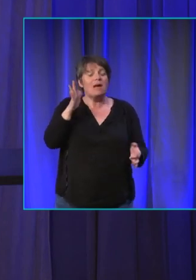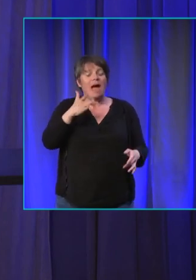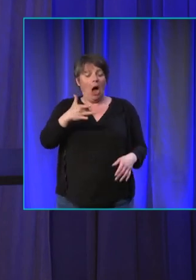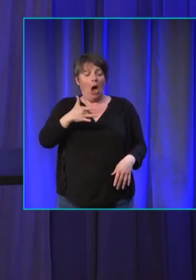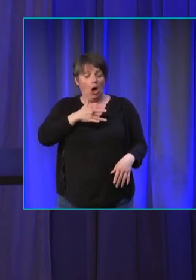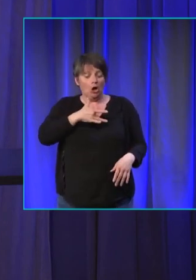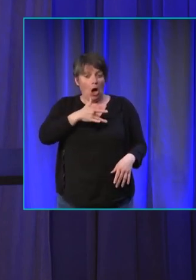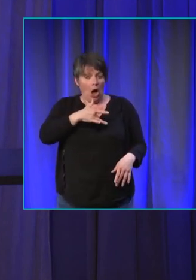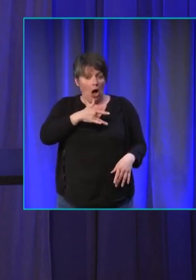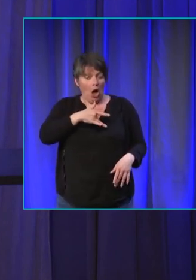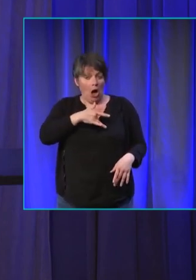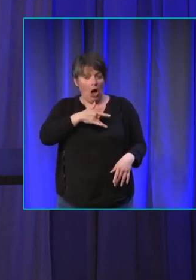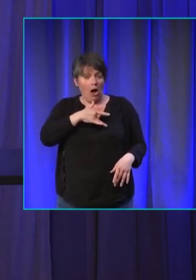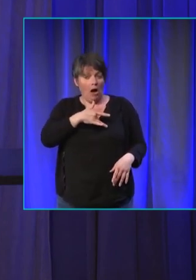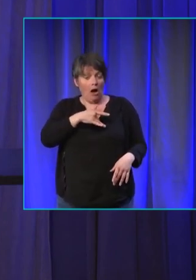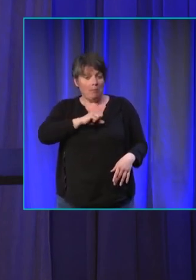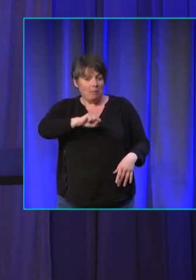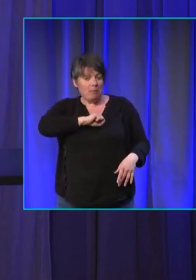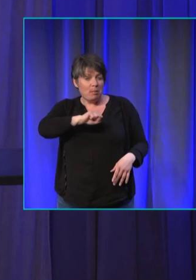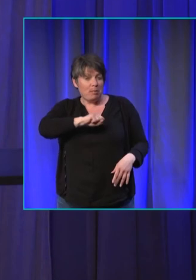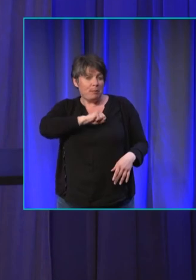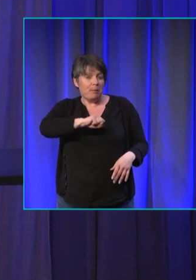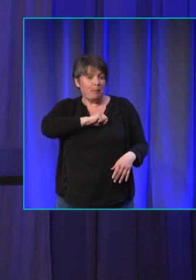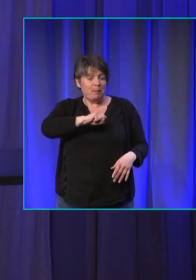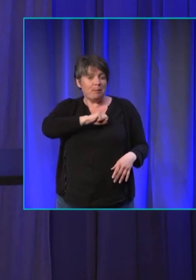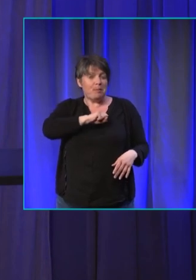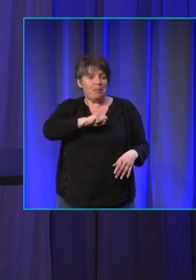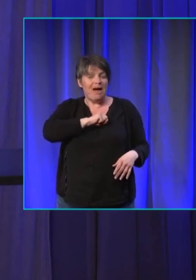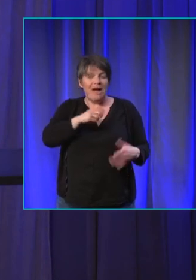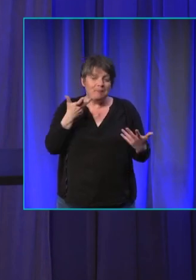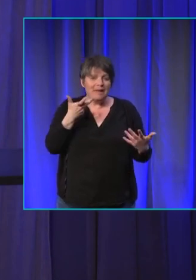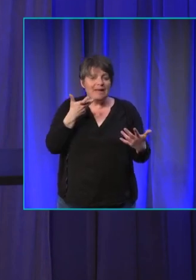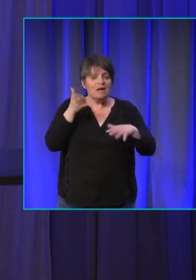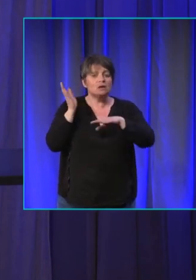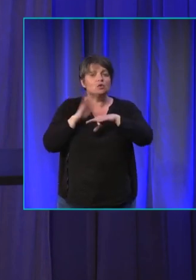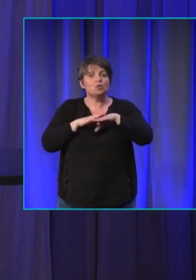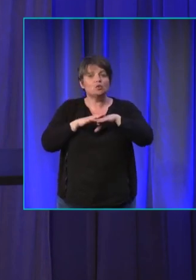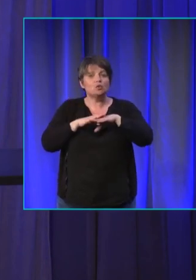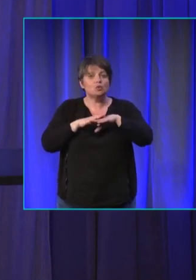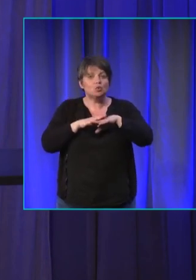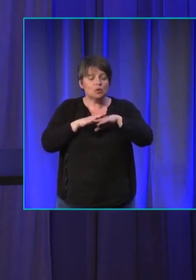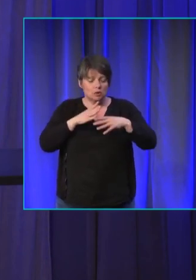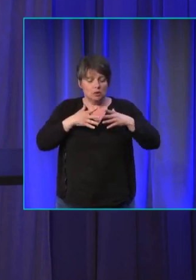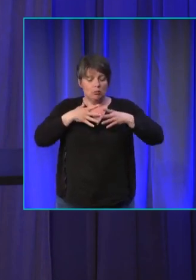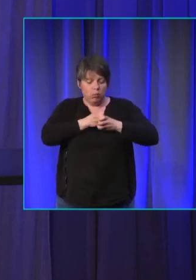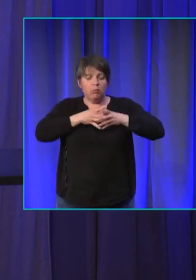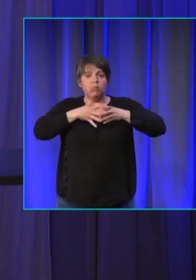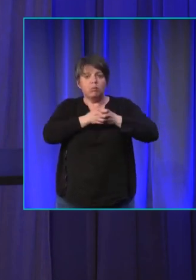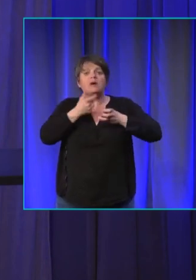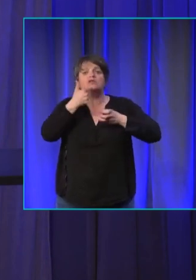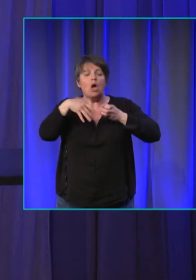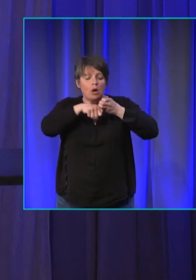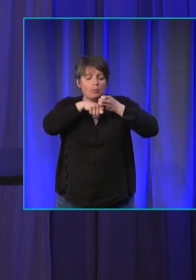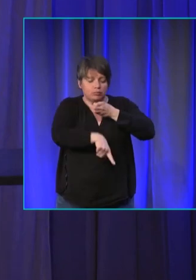cardiaque qui est élevée, ça peut être au détriment, finalement, du volume d'éjection systolique, c'est-à-dire le volume de sang qui